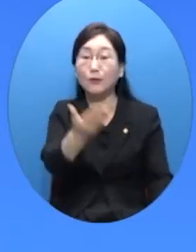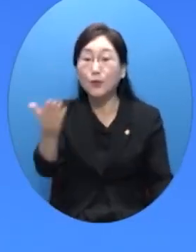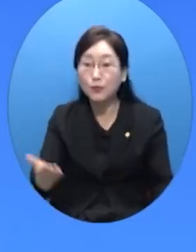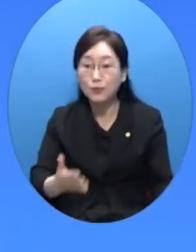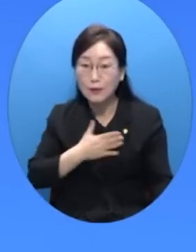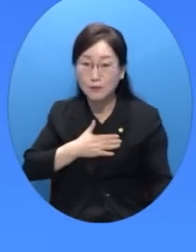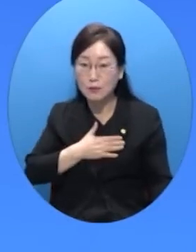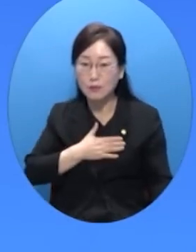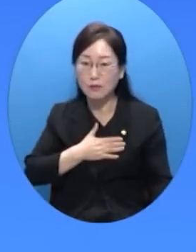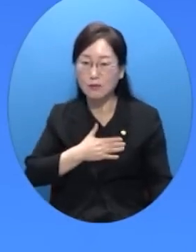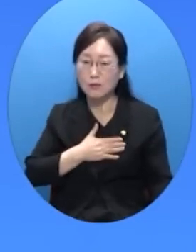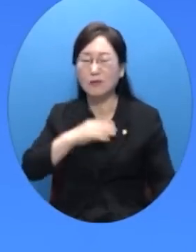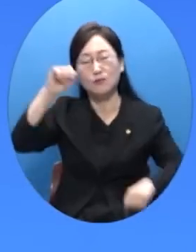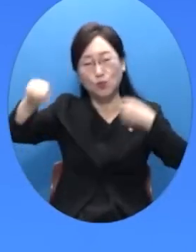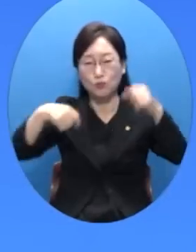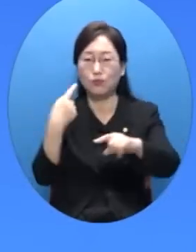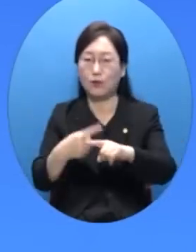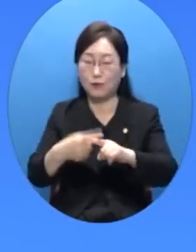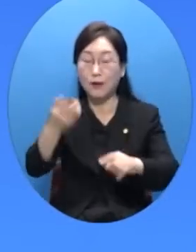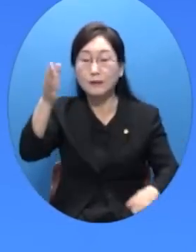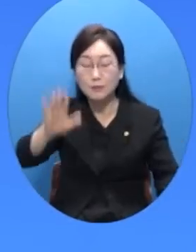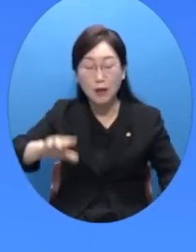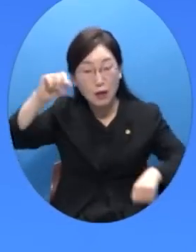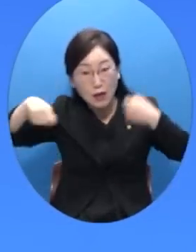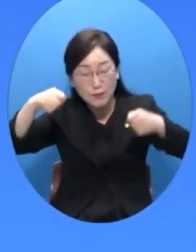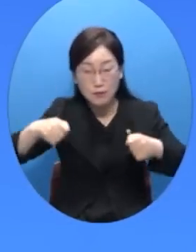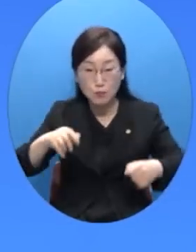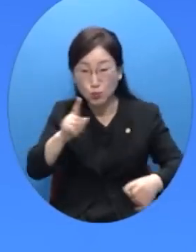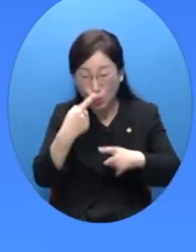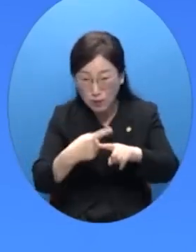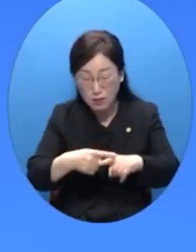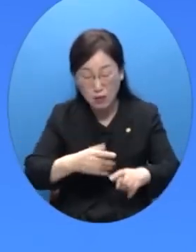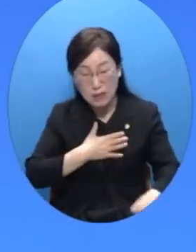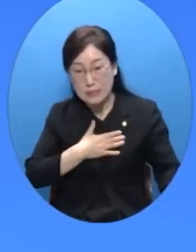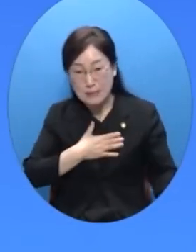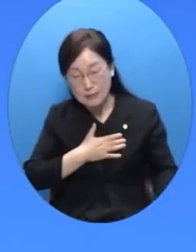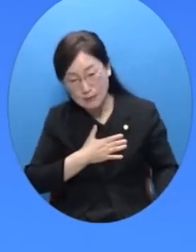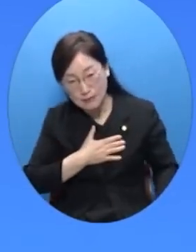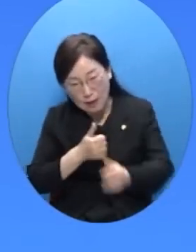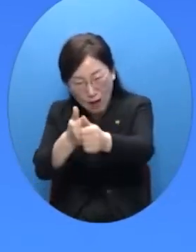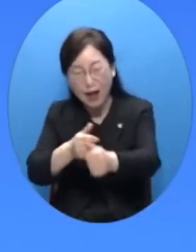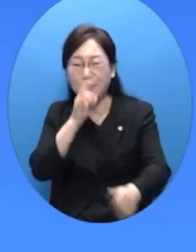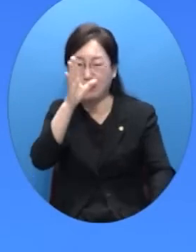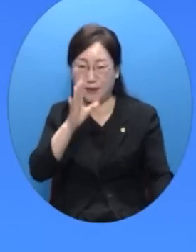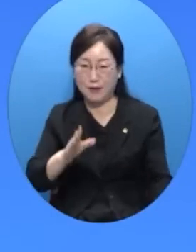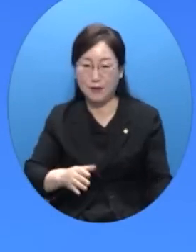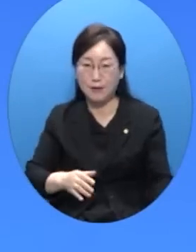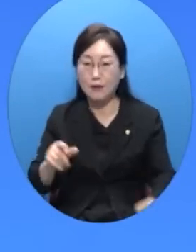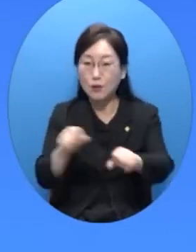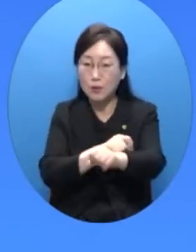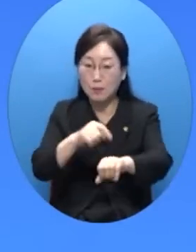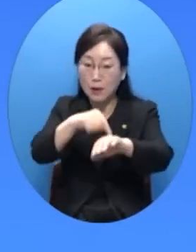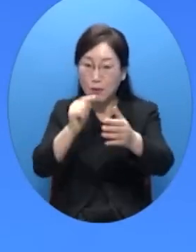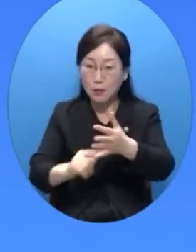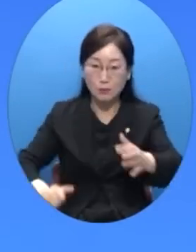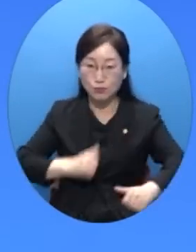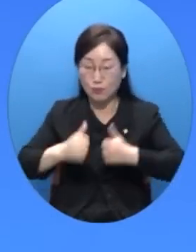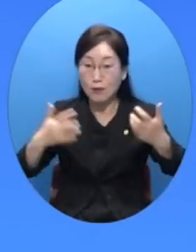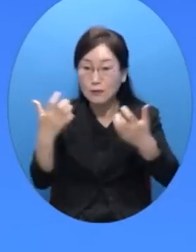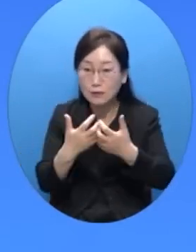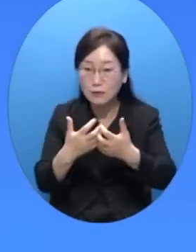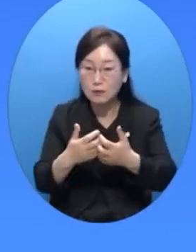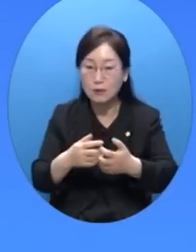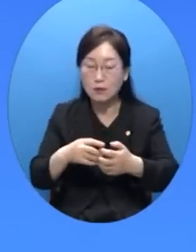사람은 감정의 동물입니다. 그러나 감정에 매어 살면 안 됩니다. 우리들이 특별히 마음에 분노가 가득 찰 때,